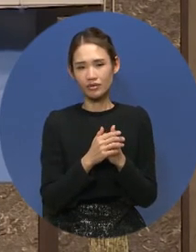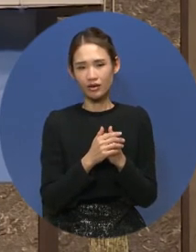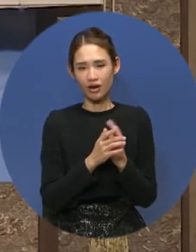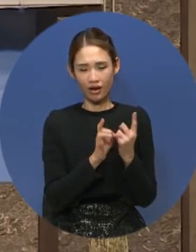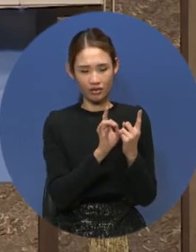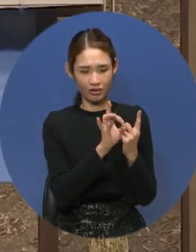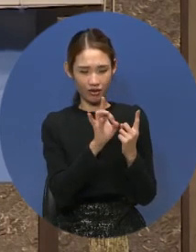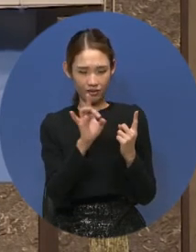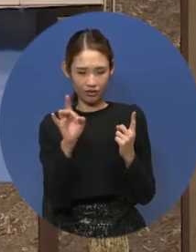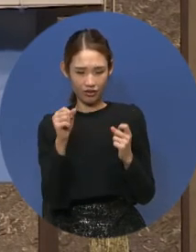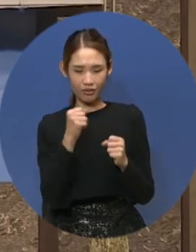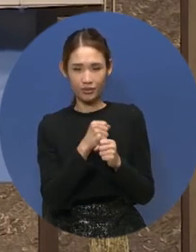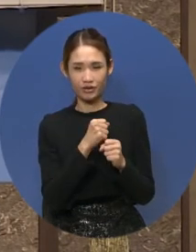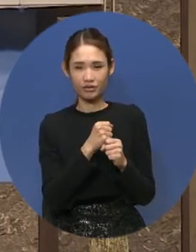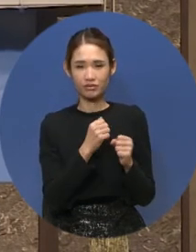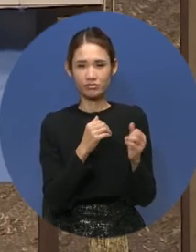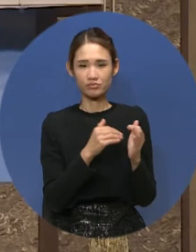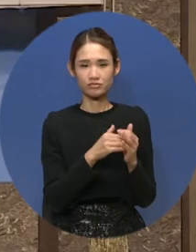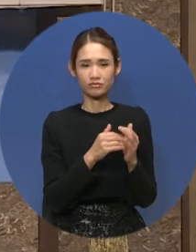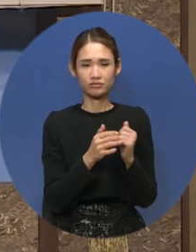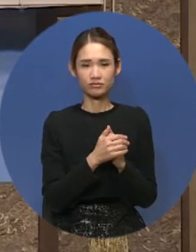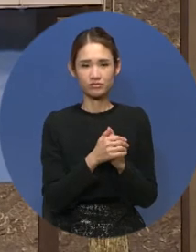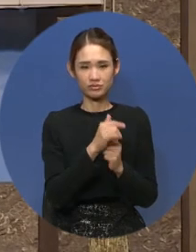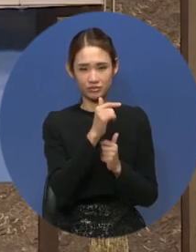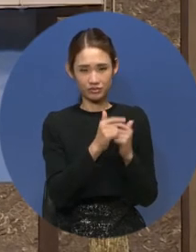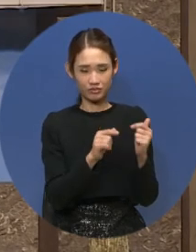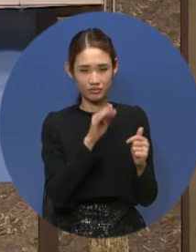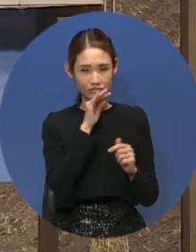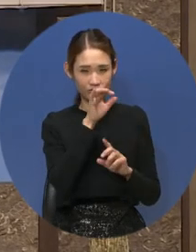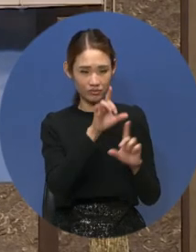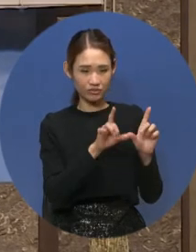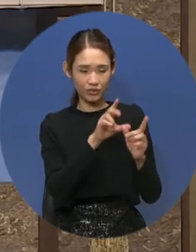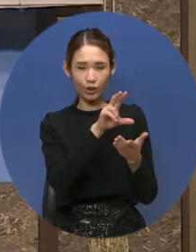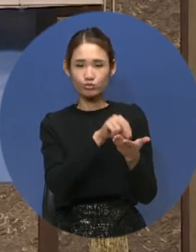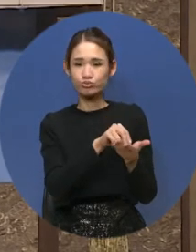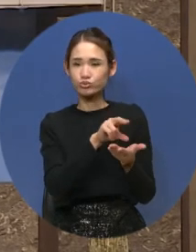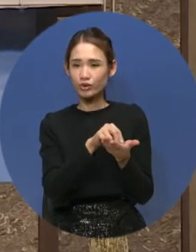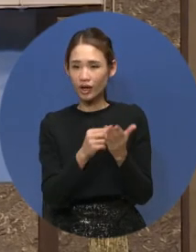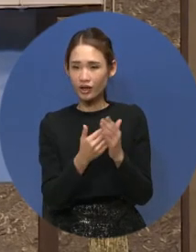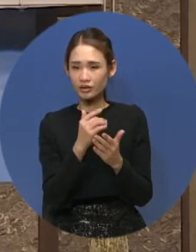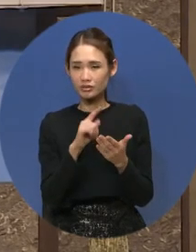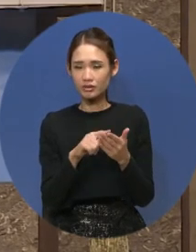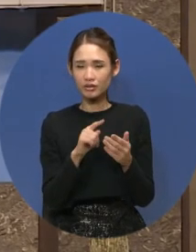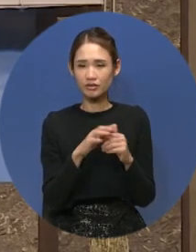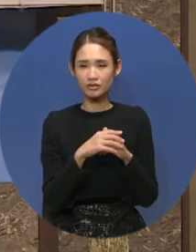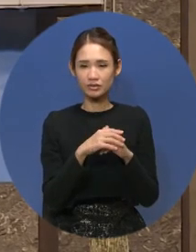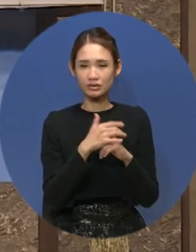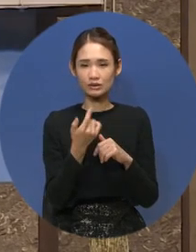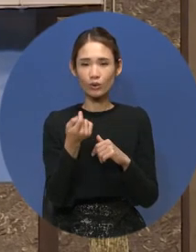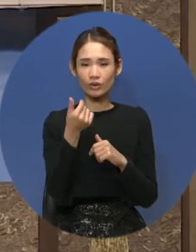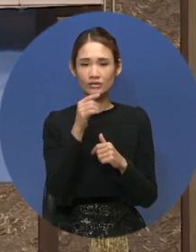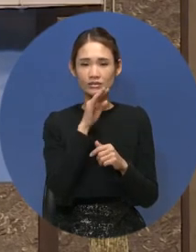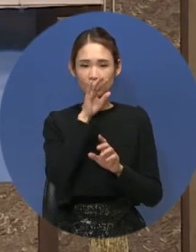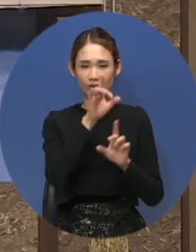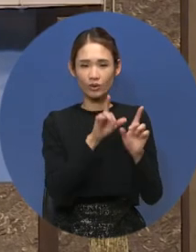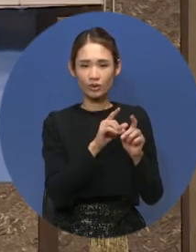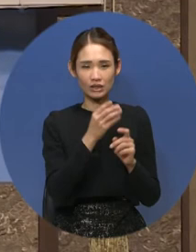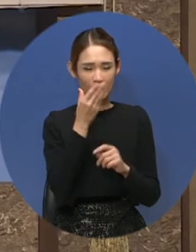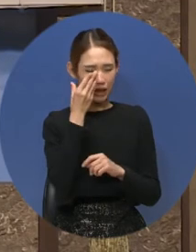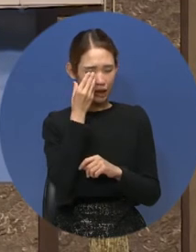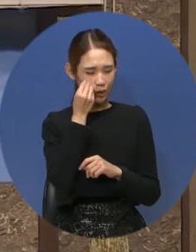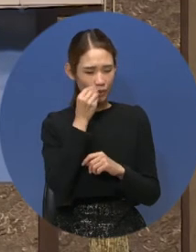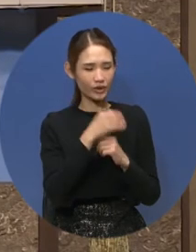또 나오더라고요. 아까 해서 여러 가지 이제 현안들에 대해서 지역 현안들, 크고 작은 현안들을